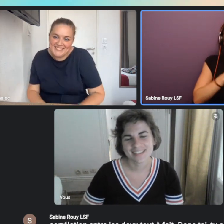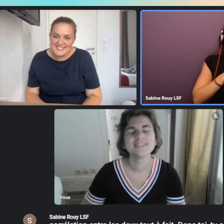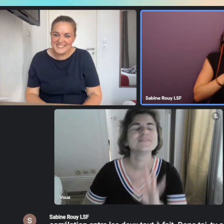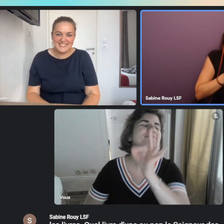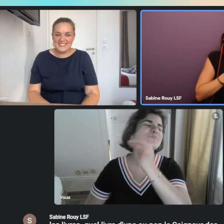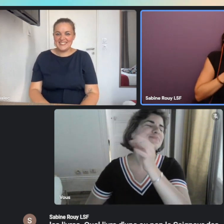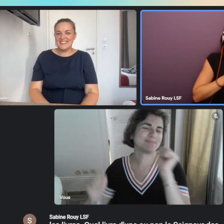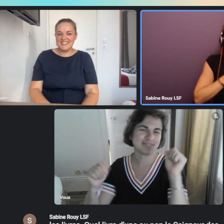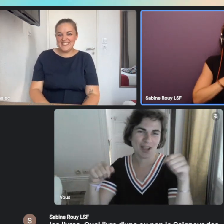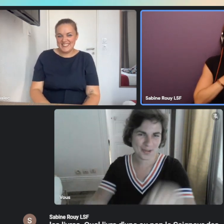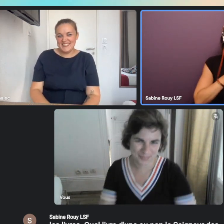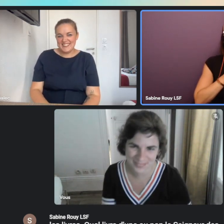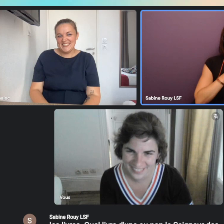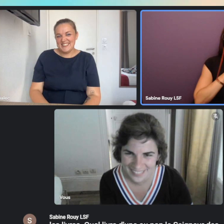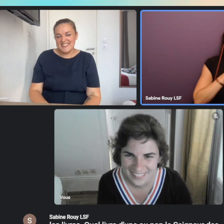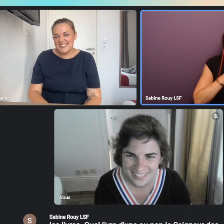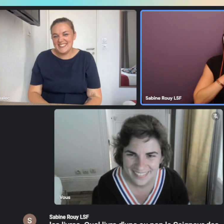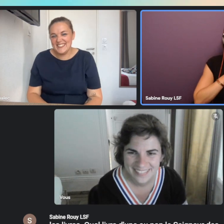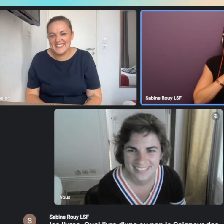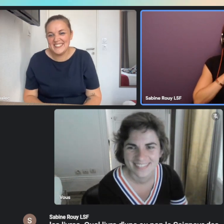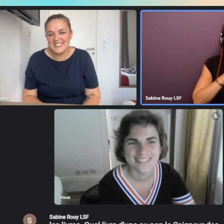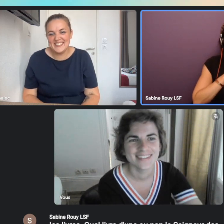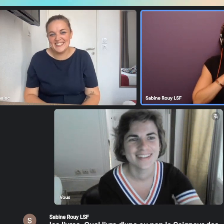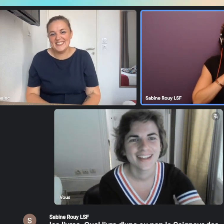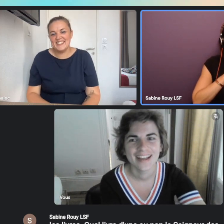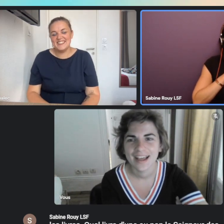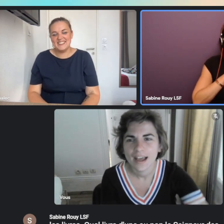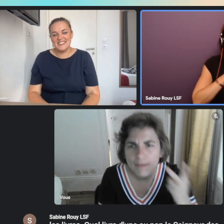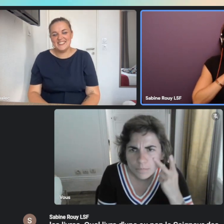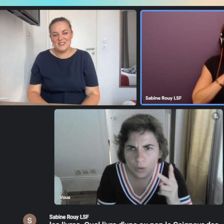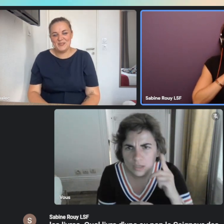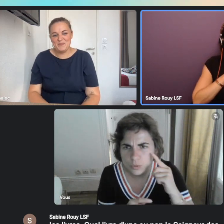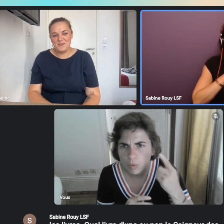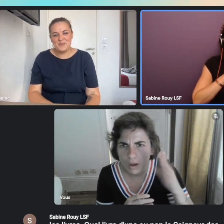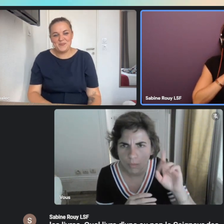univers, c'est mon univers. D'accord, OK.